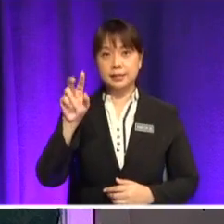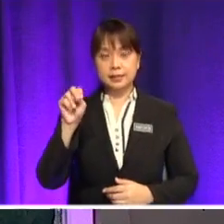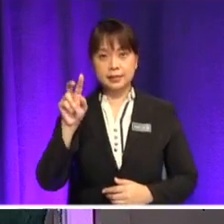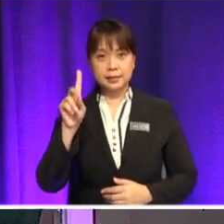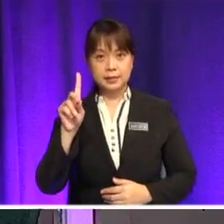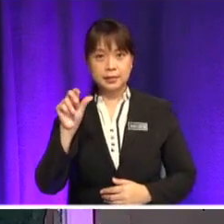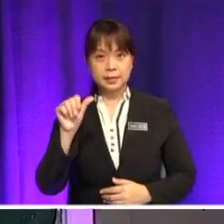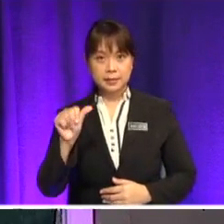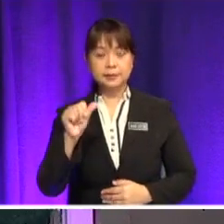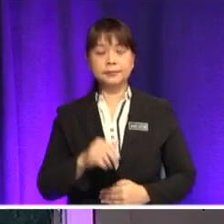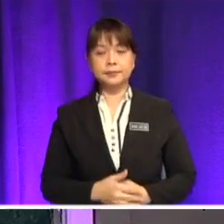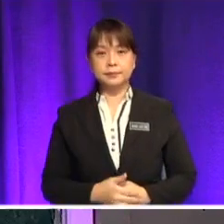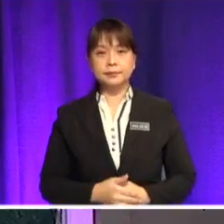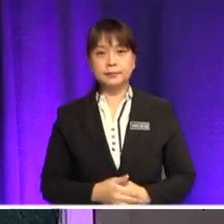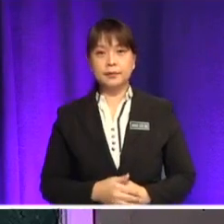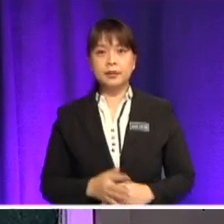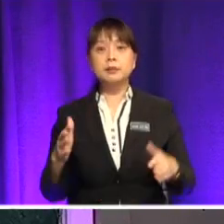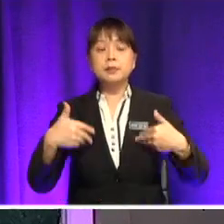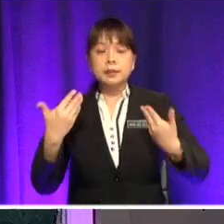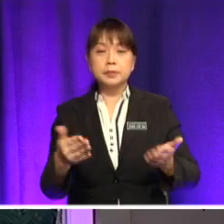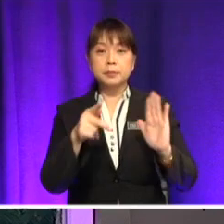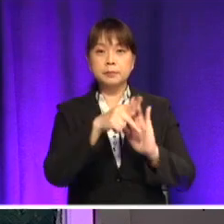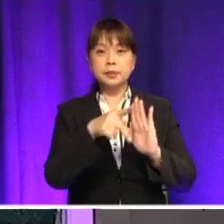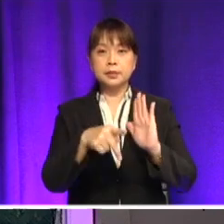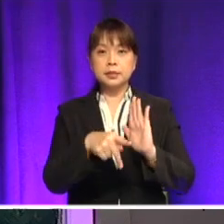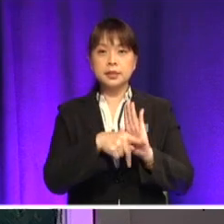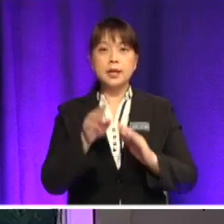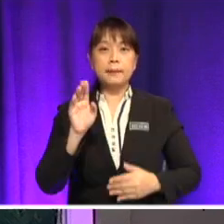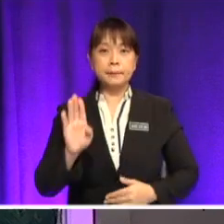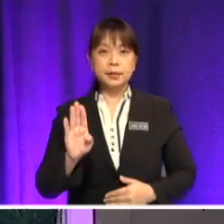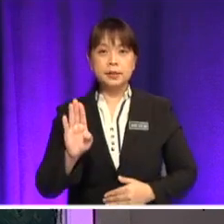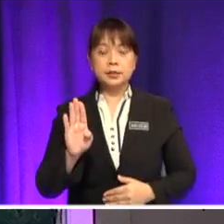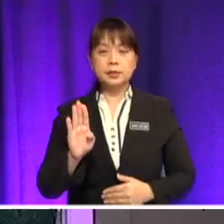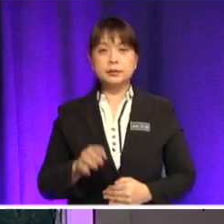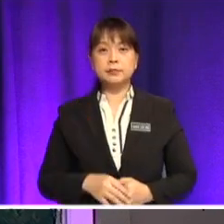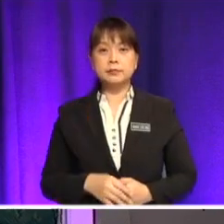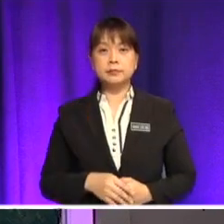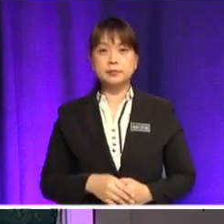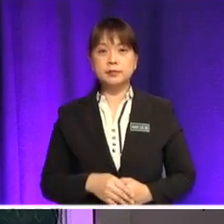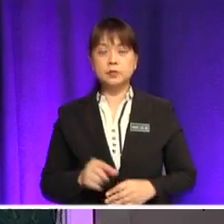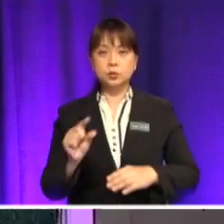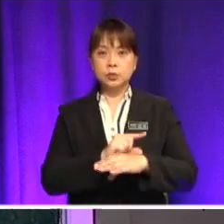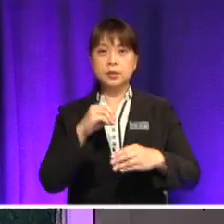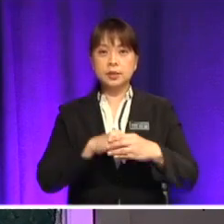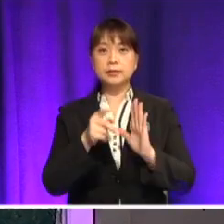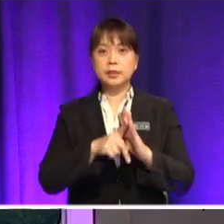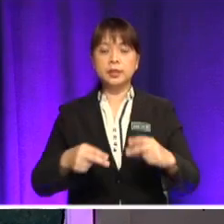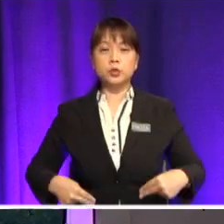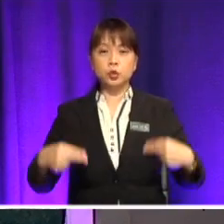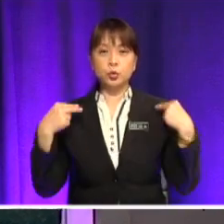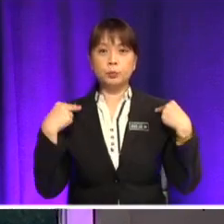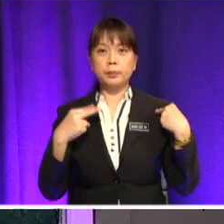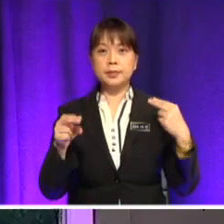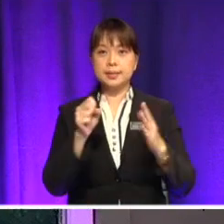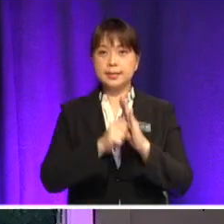adalah Bagaimana prinsip Bernoulli ini dan aplikasi puisi penulis dalam kehidupan sehari-hari oke ini yang biasa tadi yang